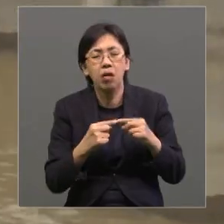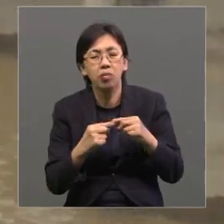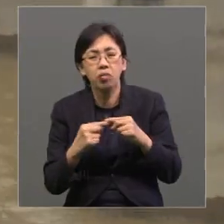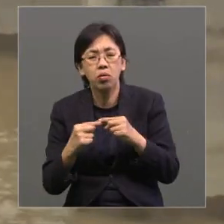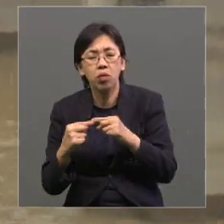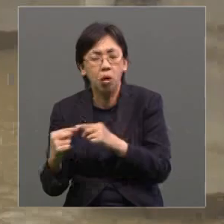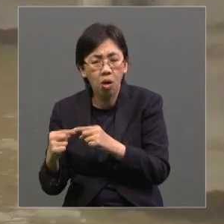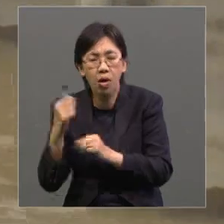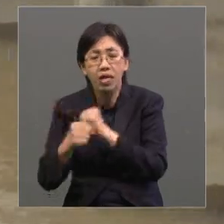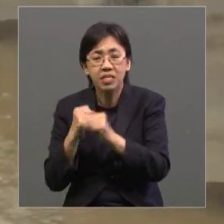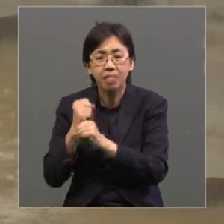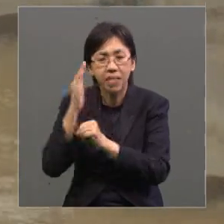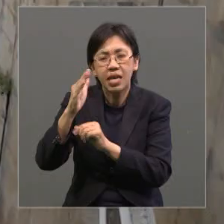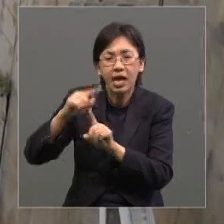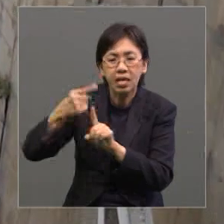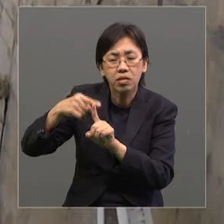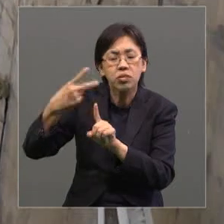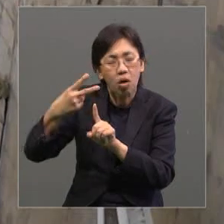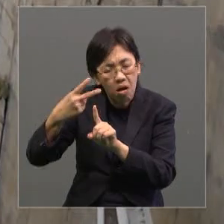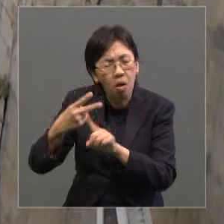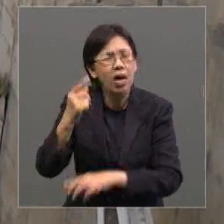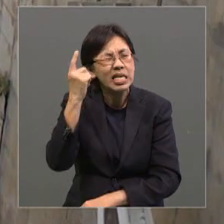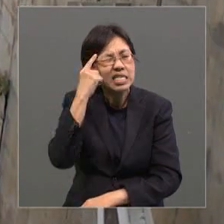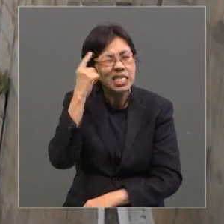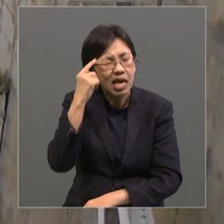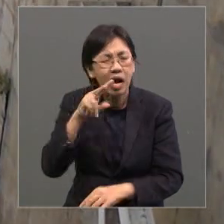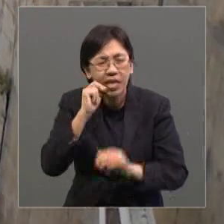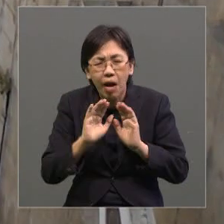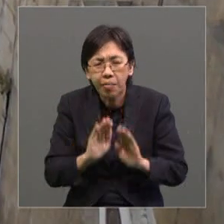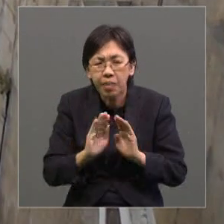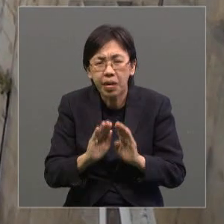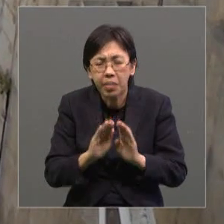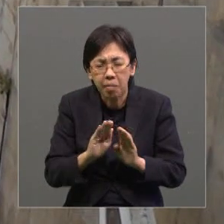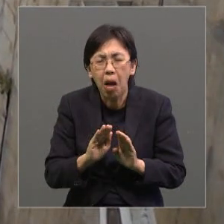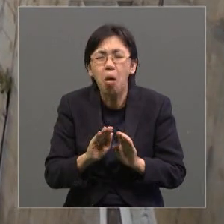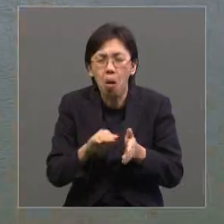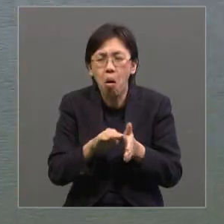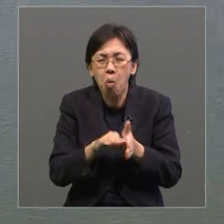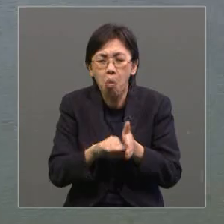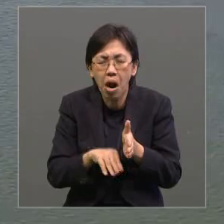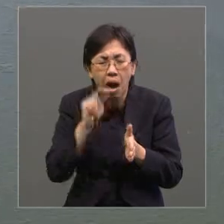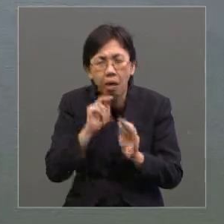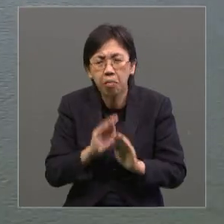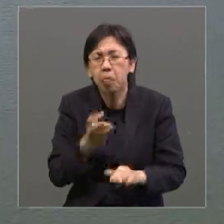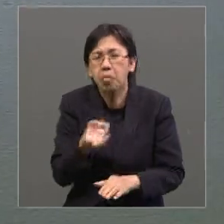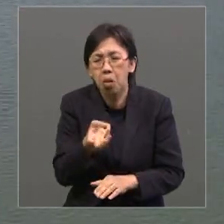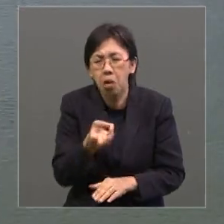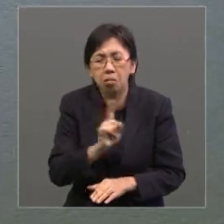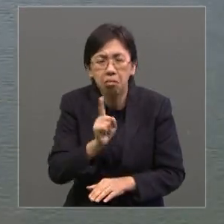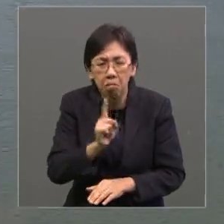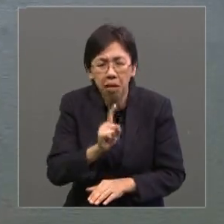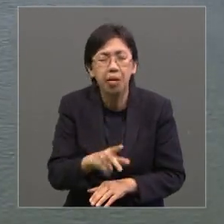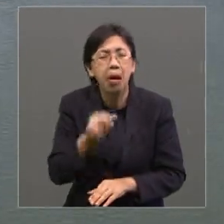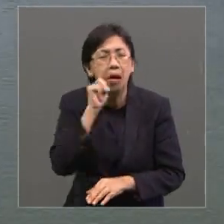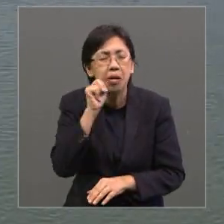เนื่องไปจนถึงช่วงต้นปีหน้าจากคาดการณ์ปริมาณน้ำต้นทุนที่อยู่ในเกณฑ์น้อยมากอาจจะพอแค่สำหรับ